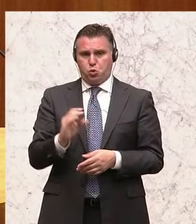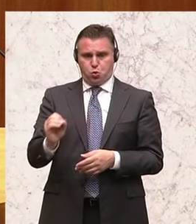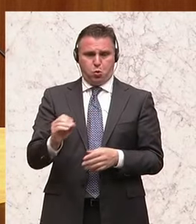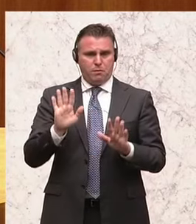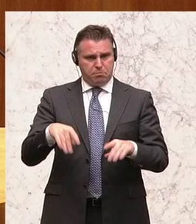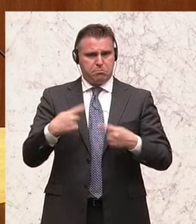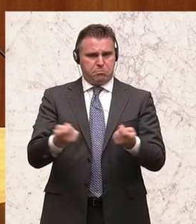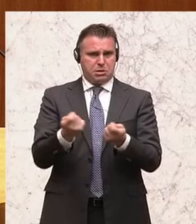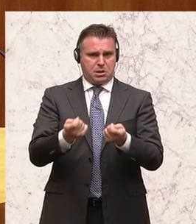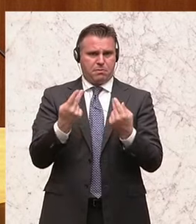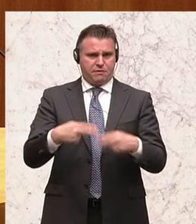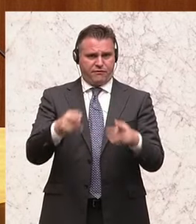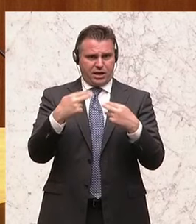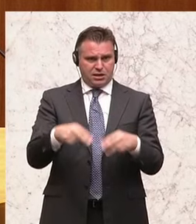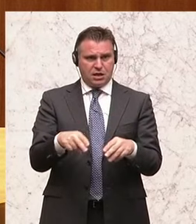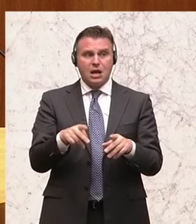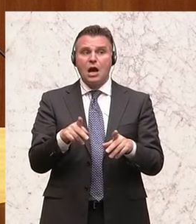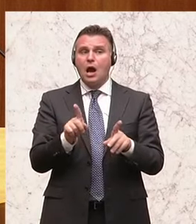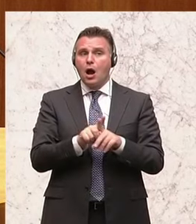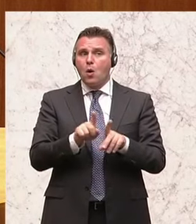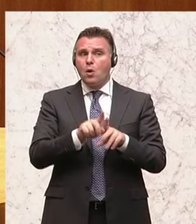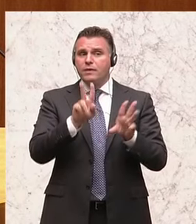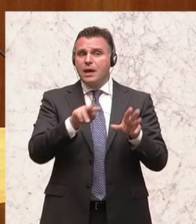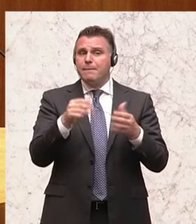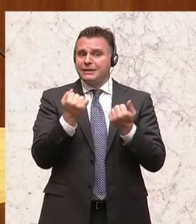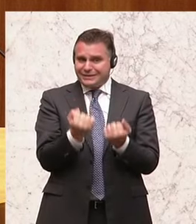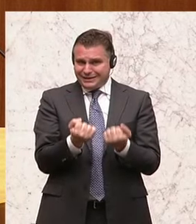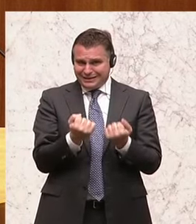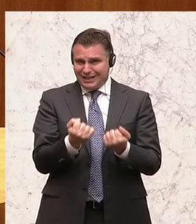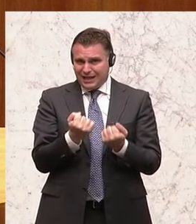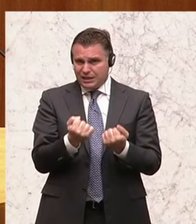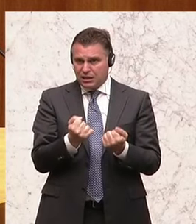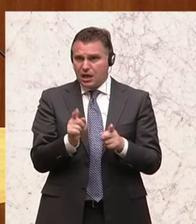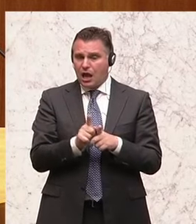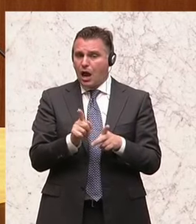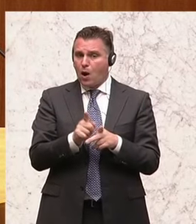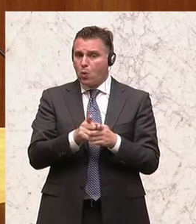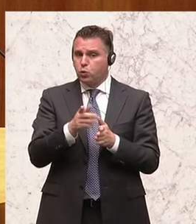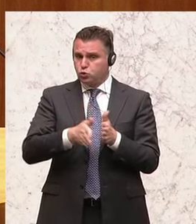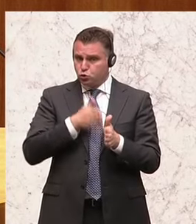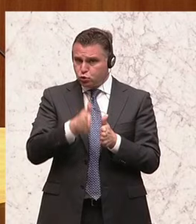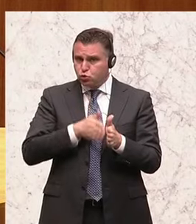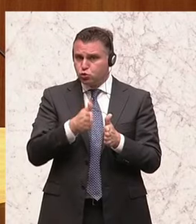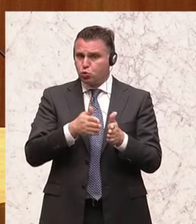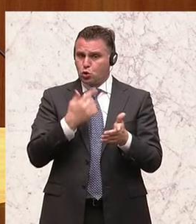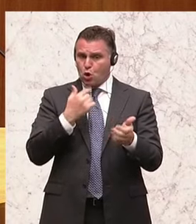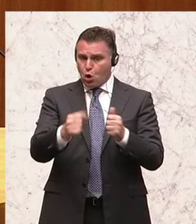Oder Sicherheit heißt für mich, dass in einem Zug und